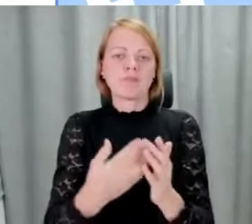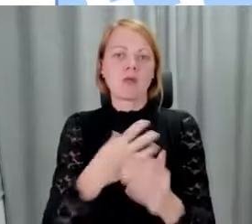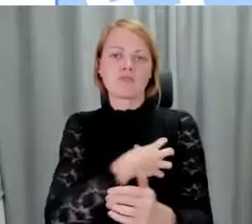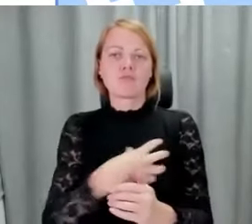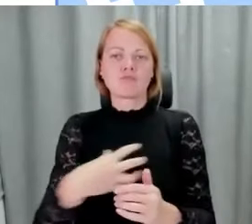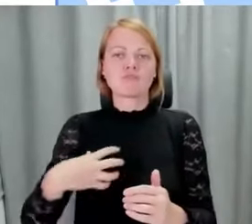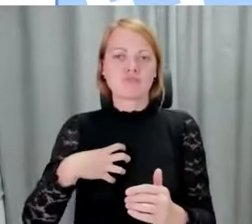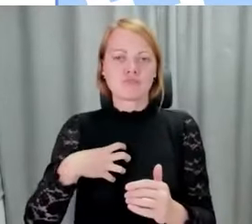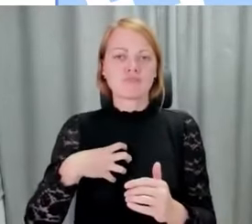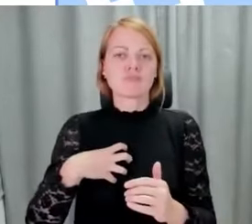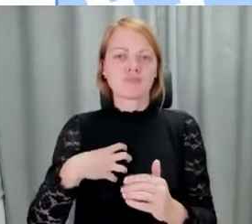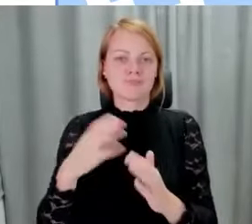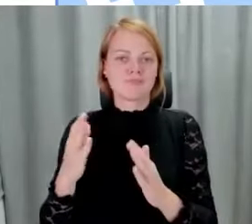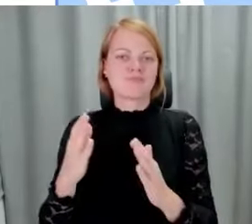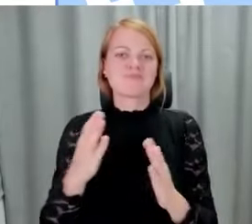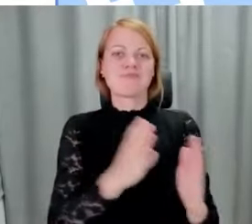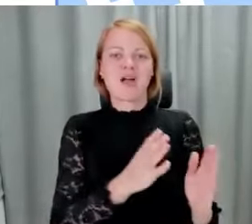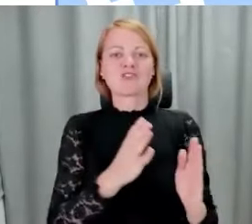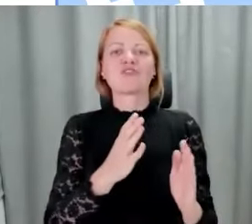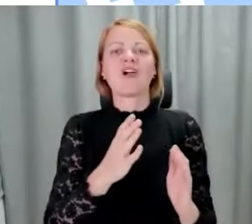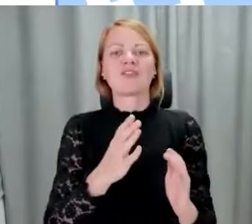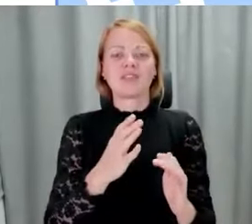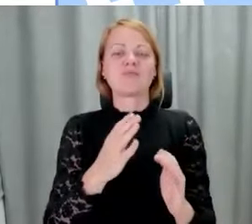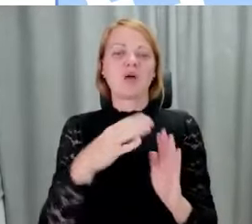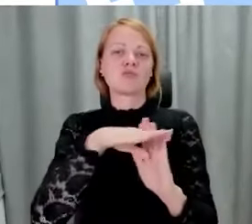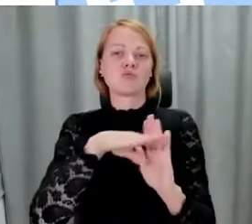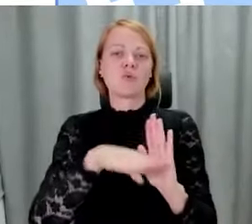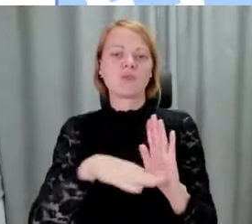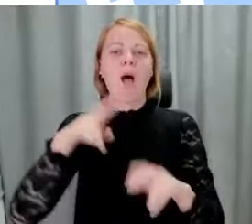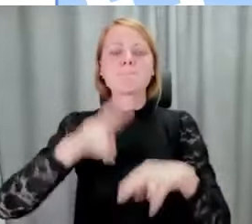pašvaldības dabūvas noteikumi saka par to, ka